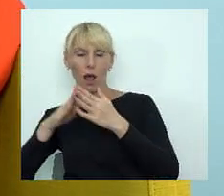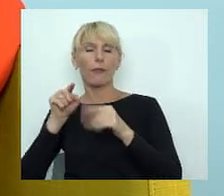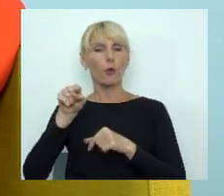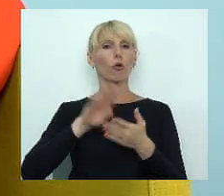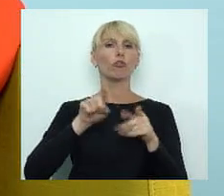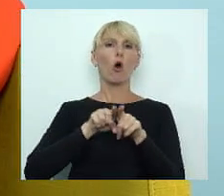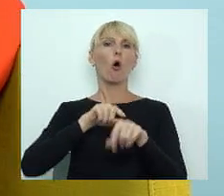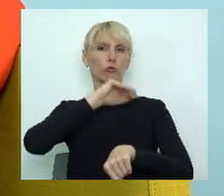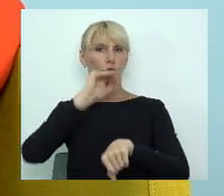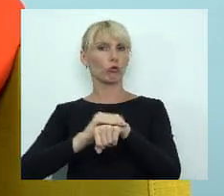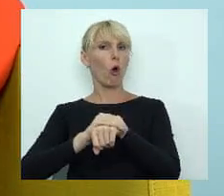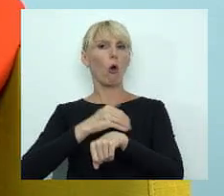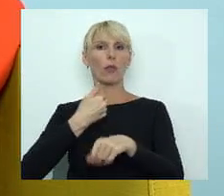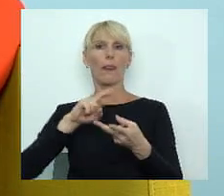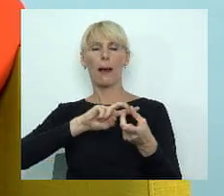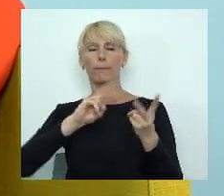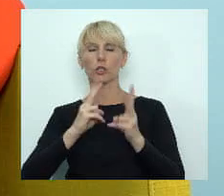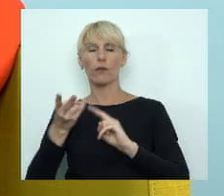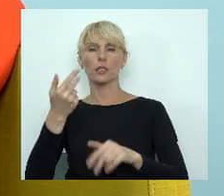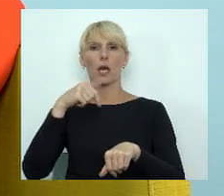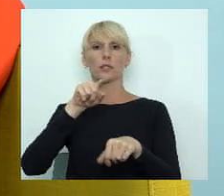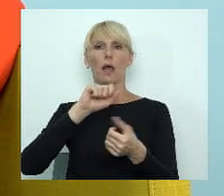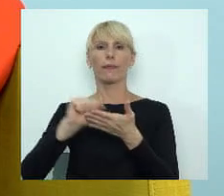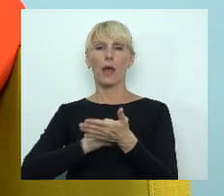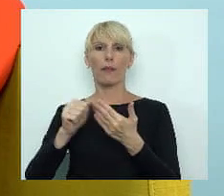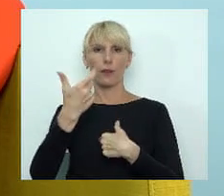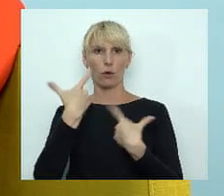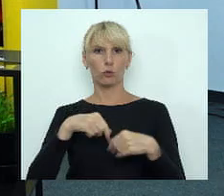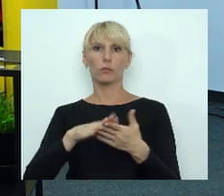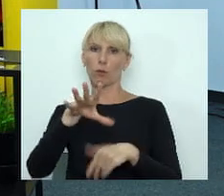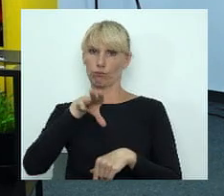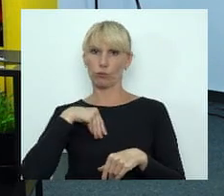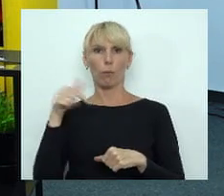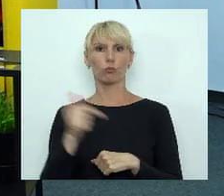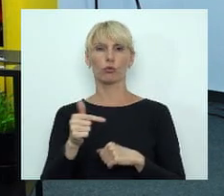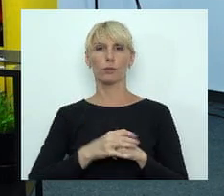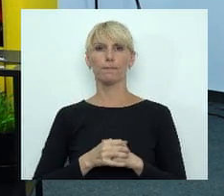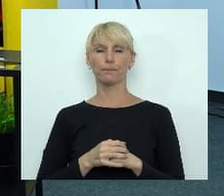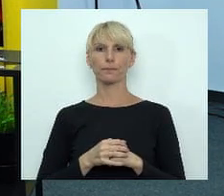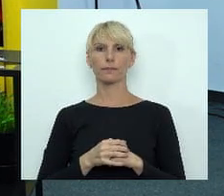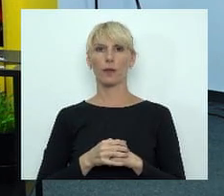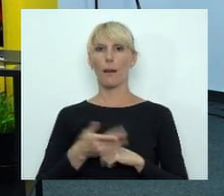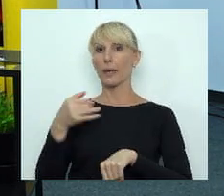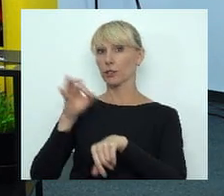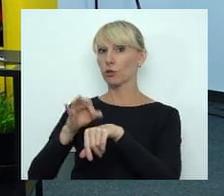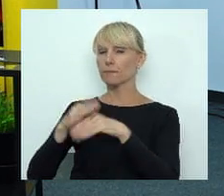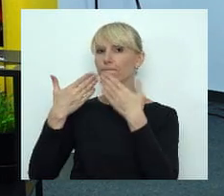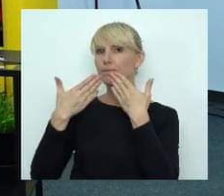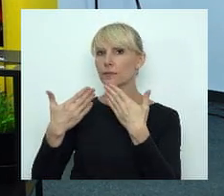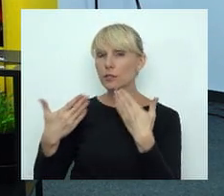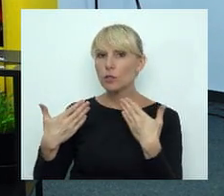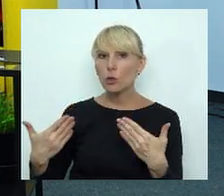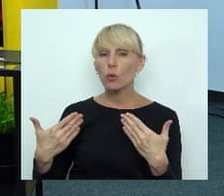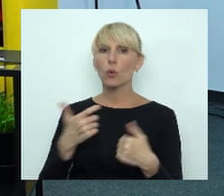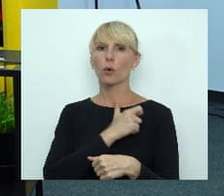na przetwarzanie danych osobowych, co zezwolenie na pozyskiwanie i rozpowszechnianie wizerunku. Pani doktor, dziękuję serdecznie za udział